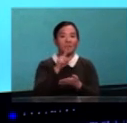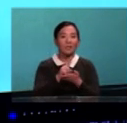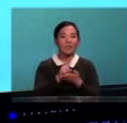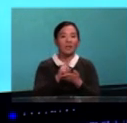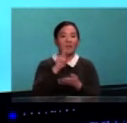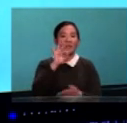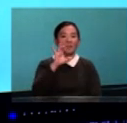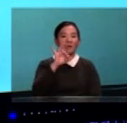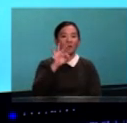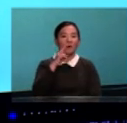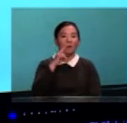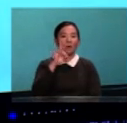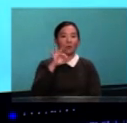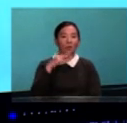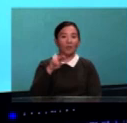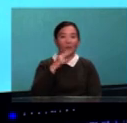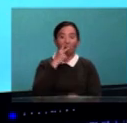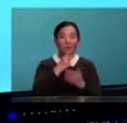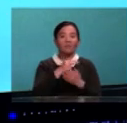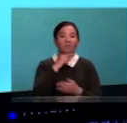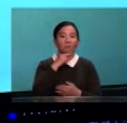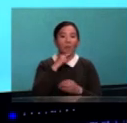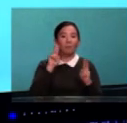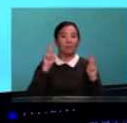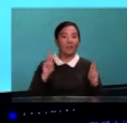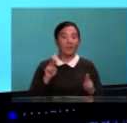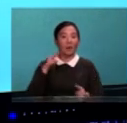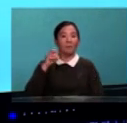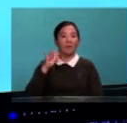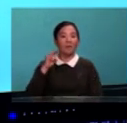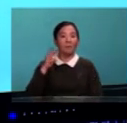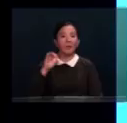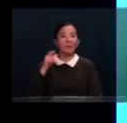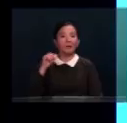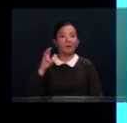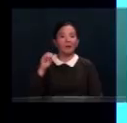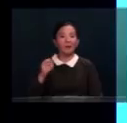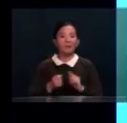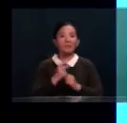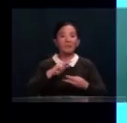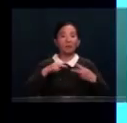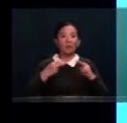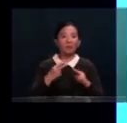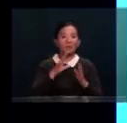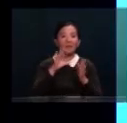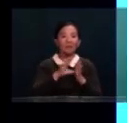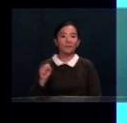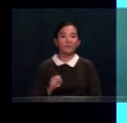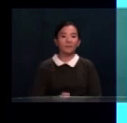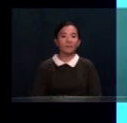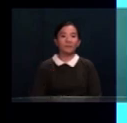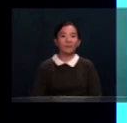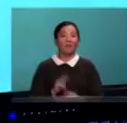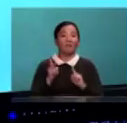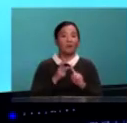кислород. Обратите на это внимание. По правилу перманганат становится марганцем с зарядом 2+.